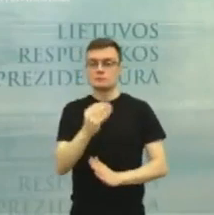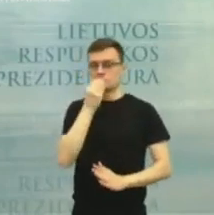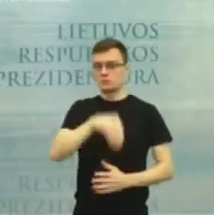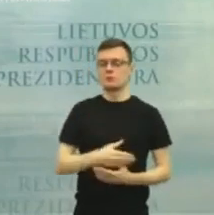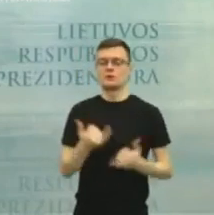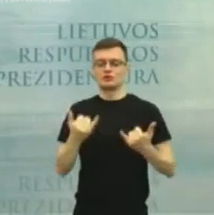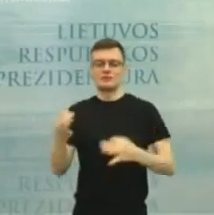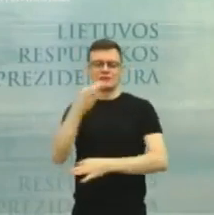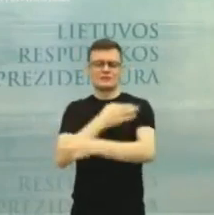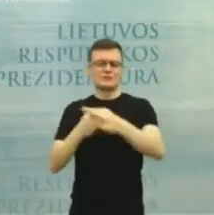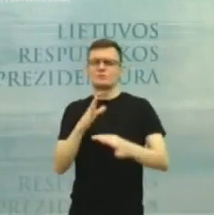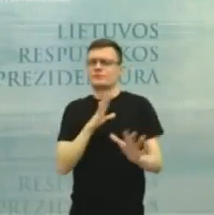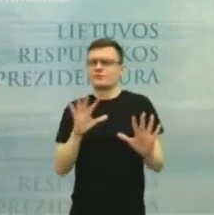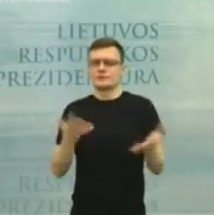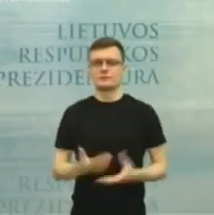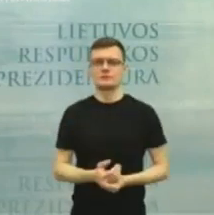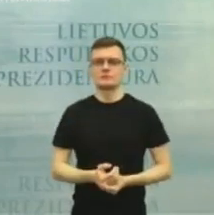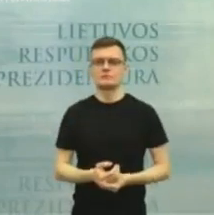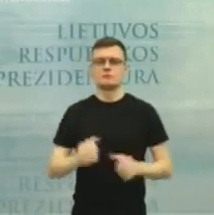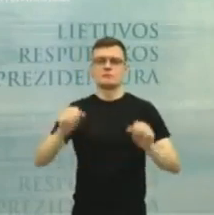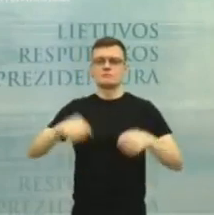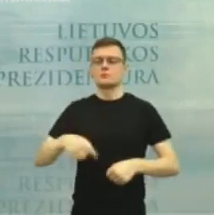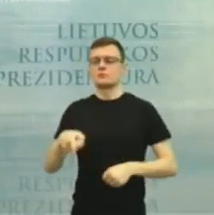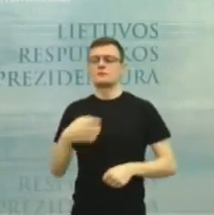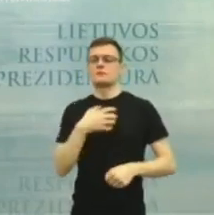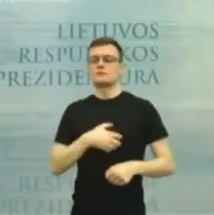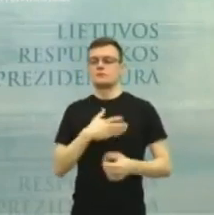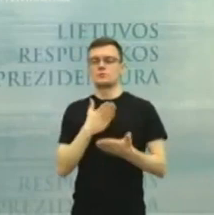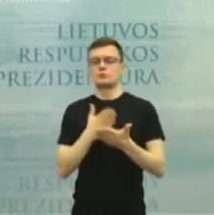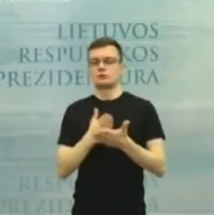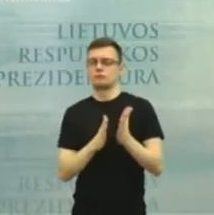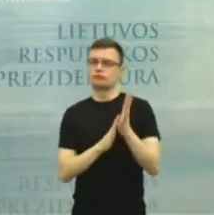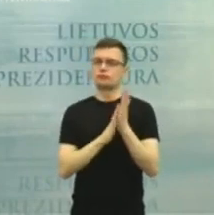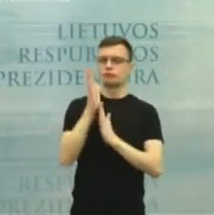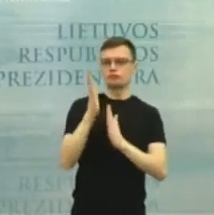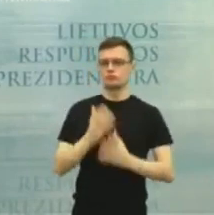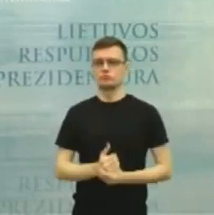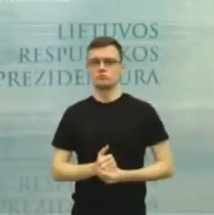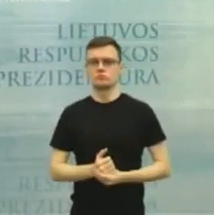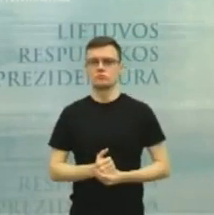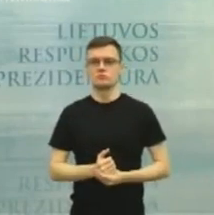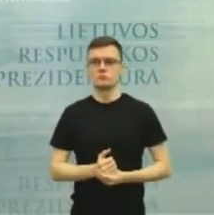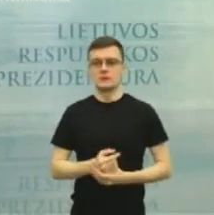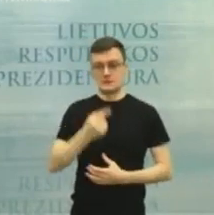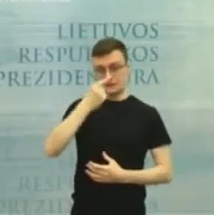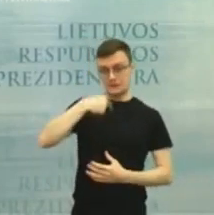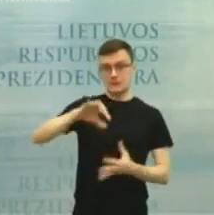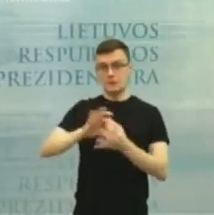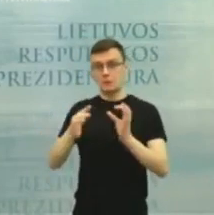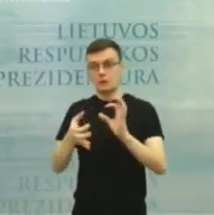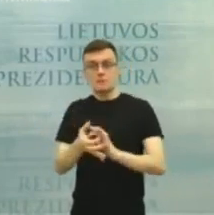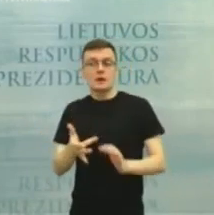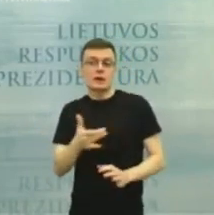šiandien apšnekėjom. Tai gali būti dideliu žingsniu į priekį, na, kad artimiausiose olimpinėse